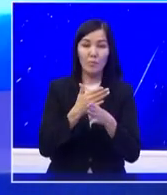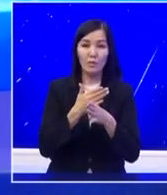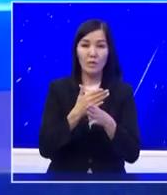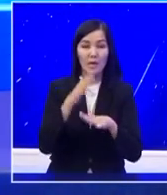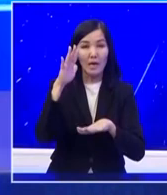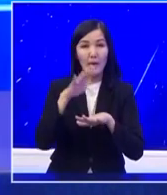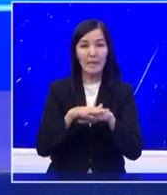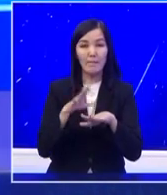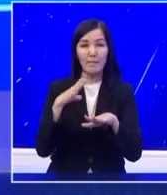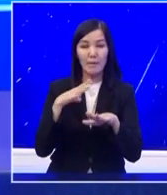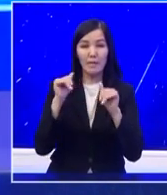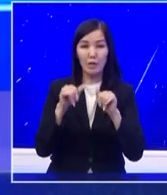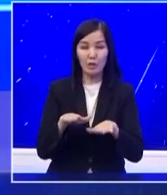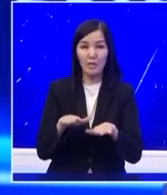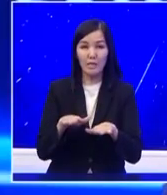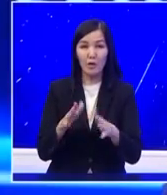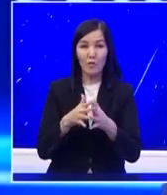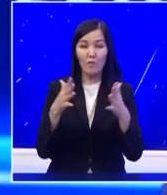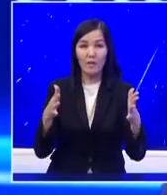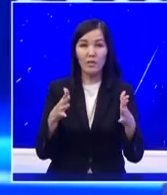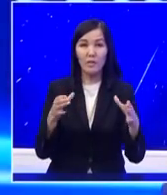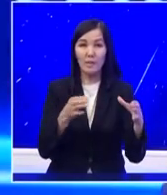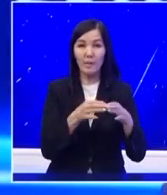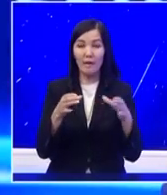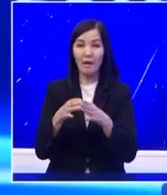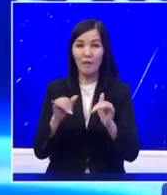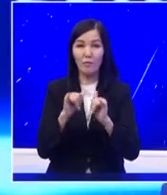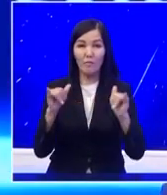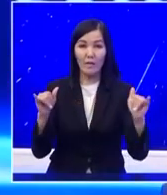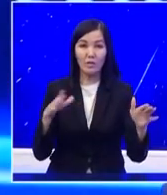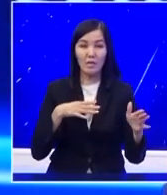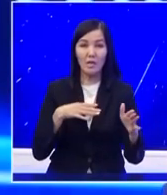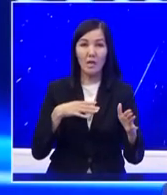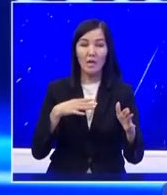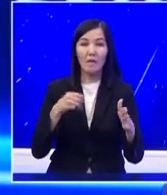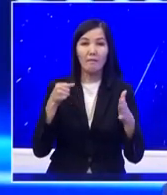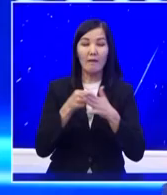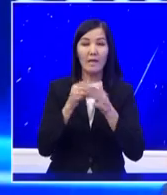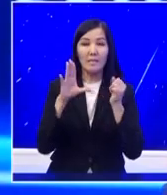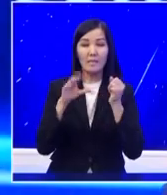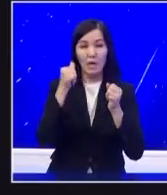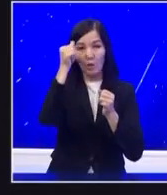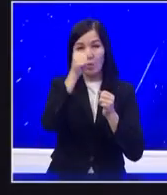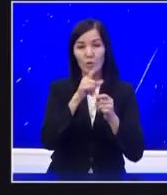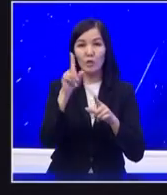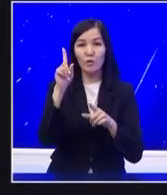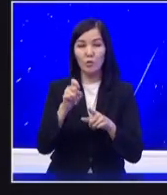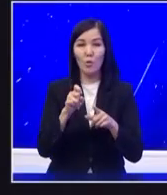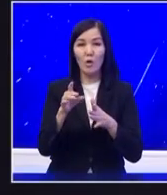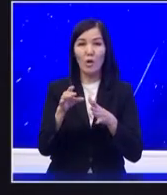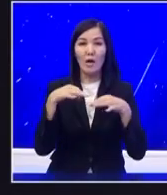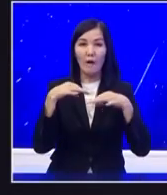акимом области было принято решение по увеличению бригад. Так, до конца года дополнительно ожидается поставка 100 автомобилей скорой